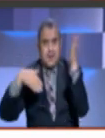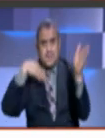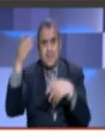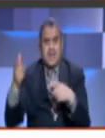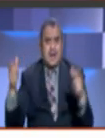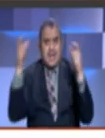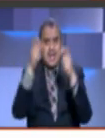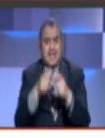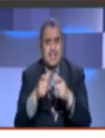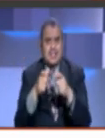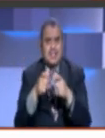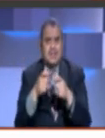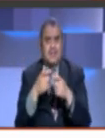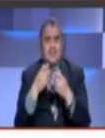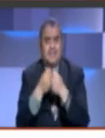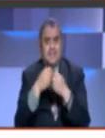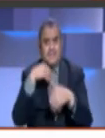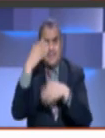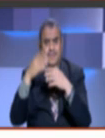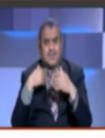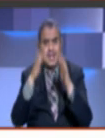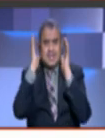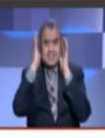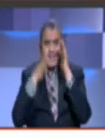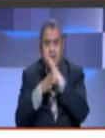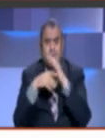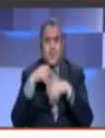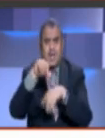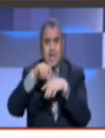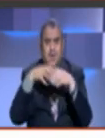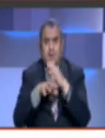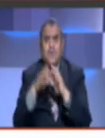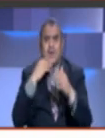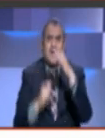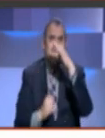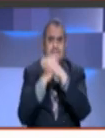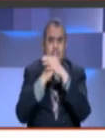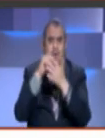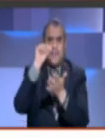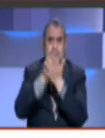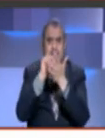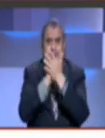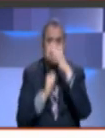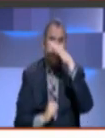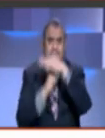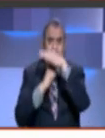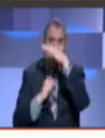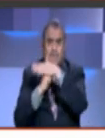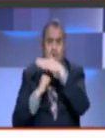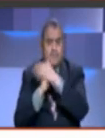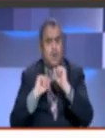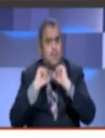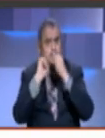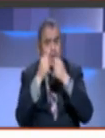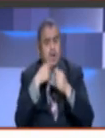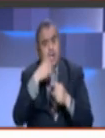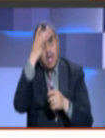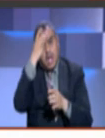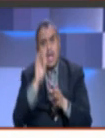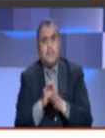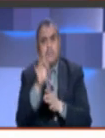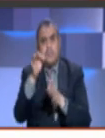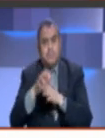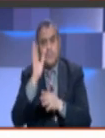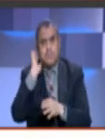اجتماعيه افطارات جماعيه، كل هذه قد تؤدي مزيد من الامراض.